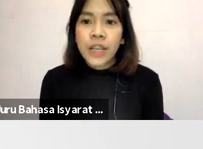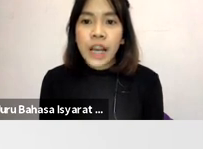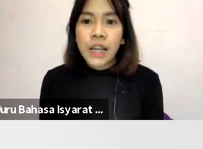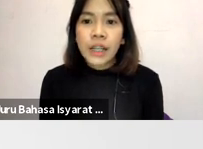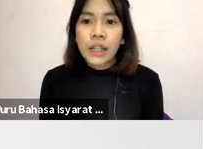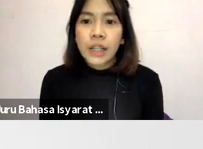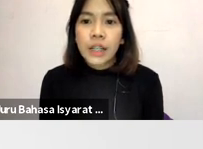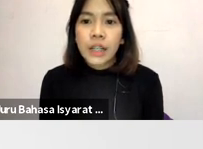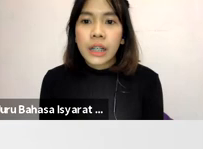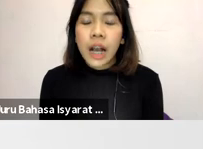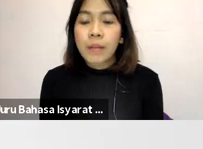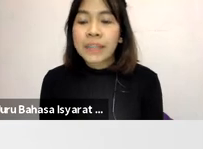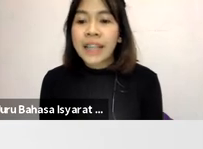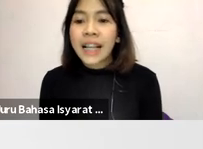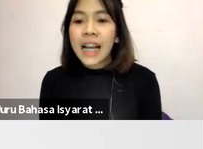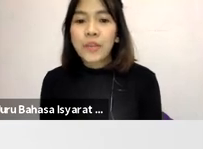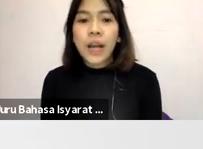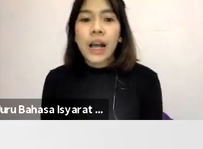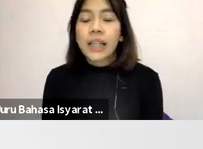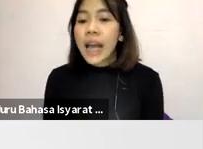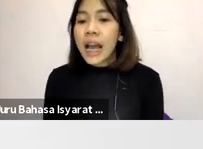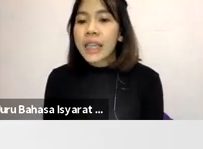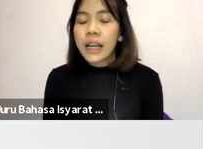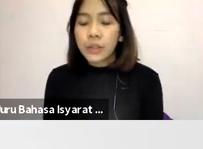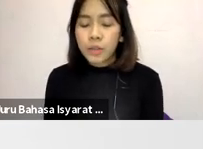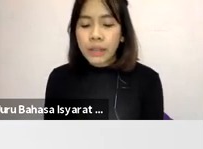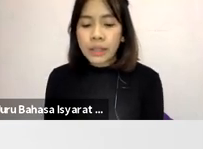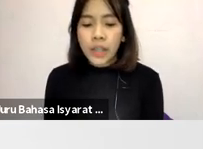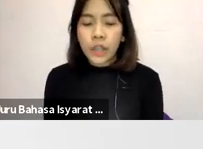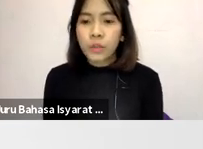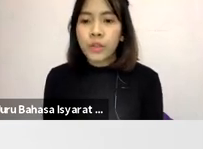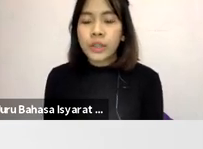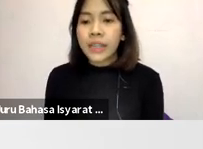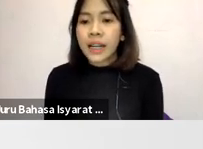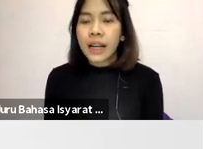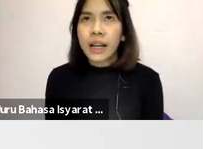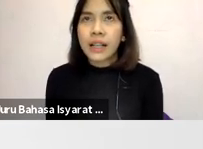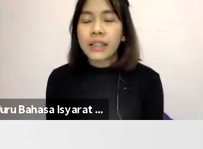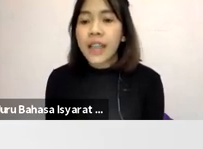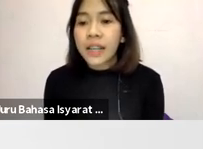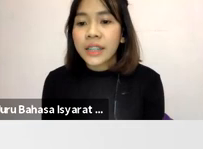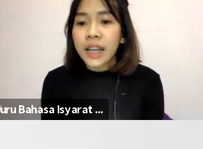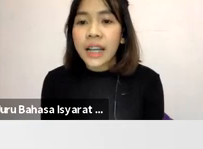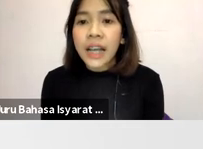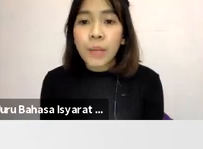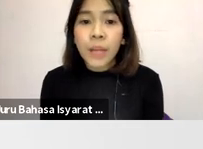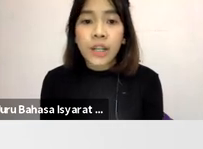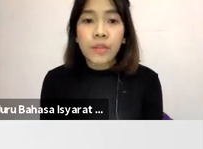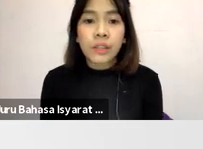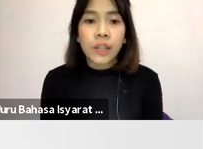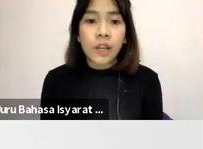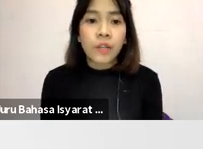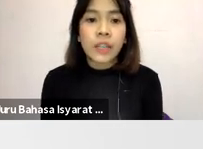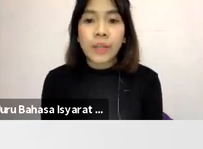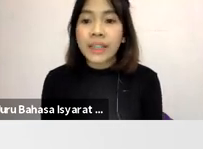kemudian misalkan juga tidak hanya juru bahasa isyarat itu secara disediakan secara daring